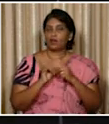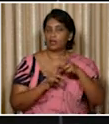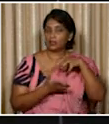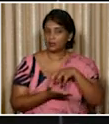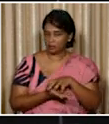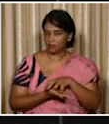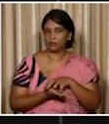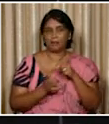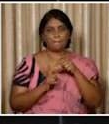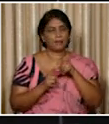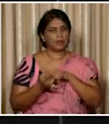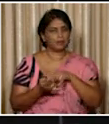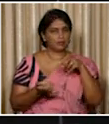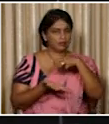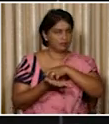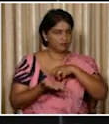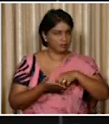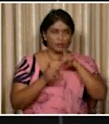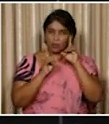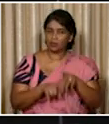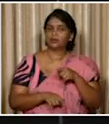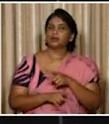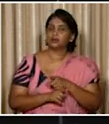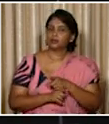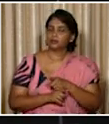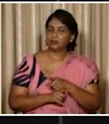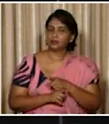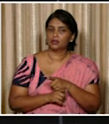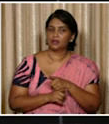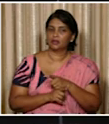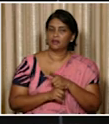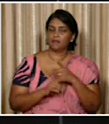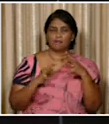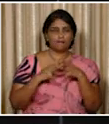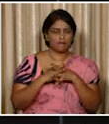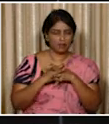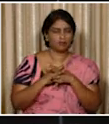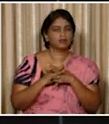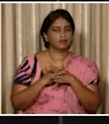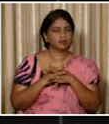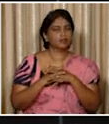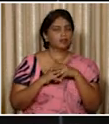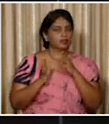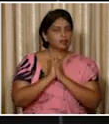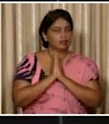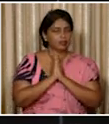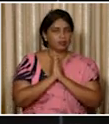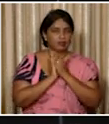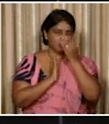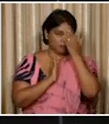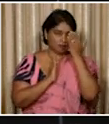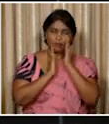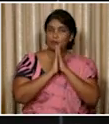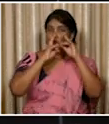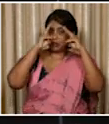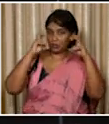பிரிவின் ஒலுமடு கிராம அலுவலர் பிரிவில் அமைந்துள்ள வெடுக்குநாரிமலை ஆதிலிங்கேஸ்வரர் ஆலயம் 3000 ஆண்டு கால